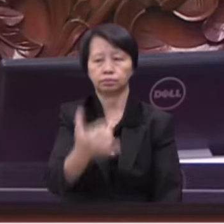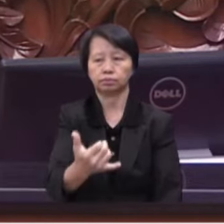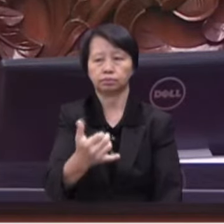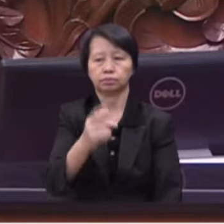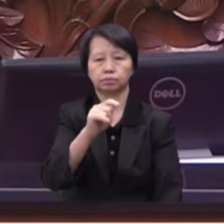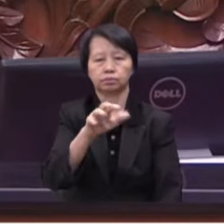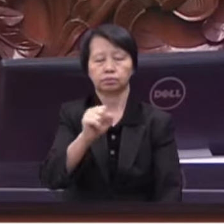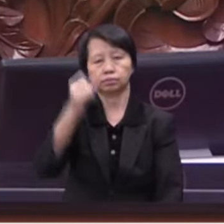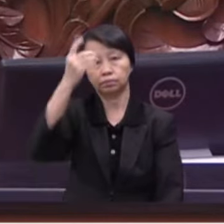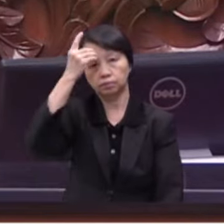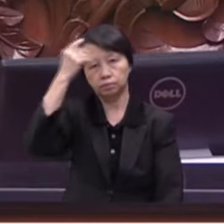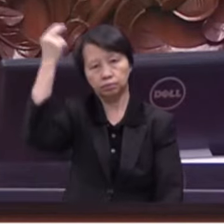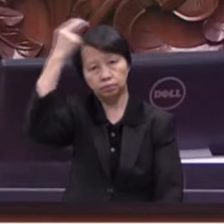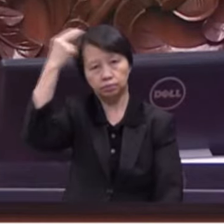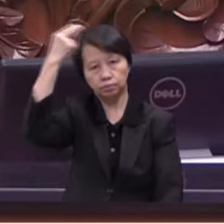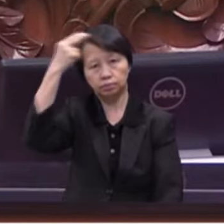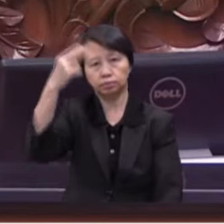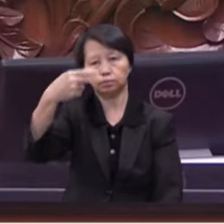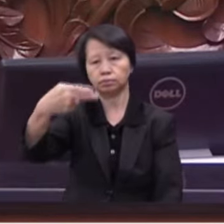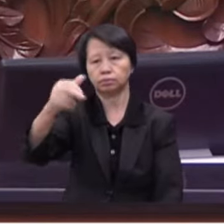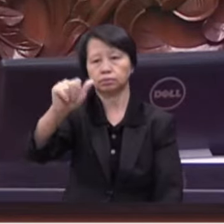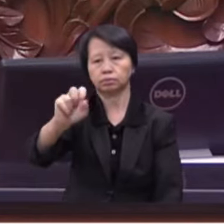pidato haji